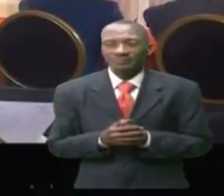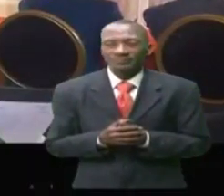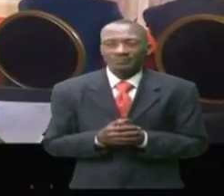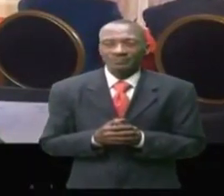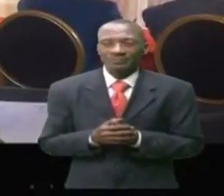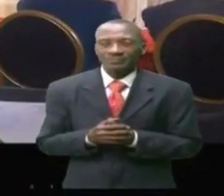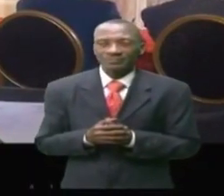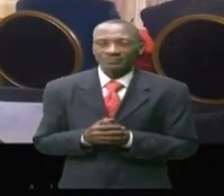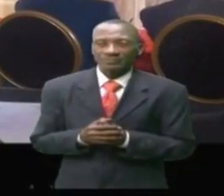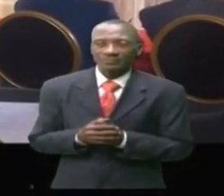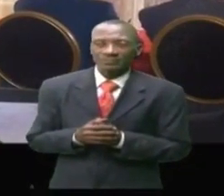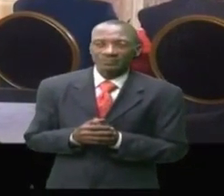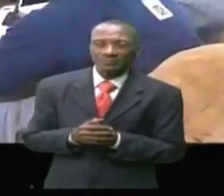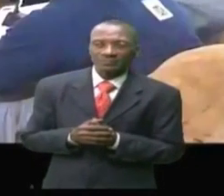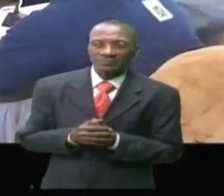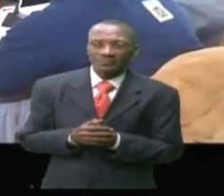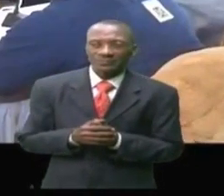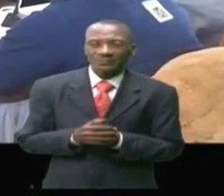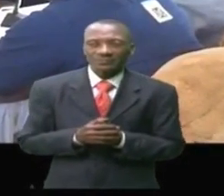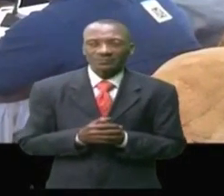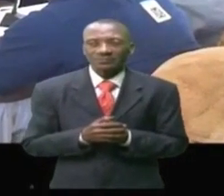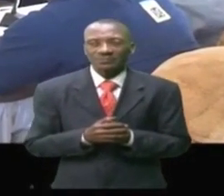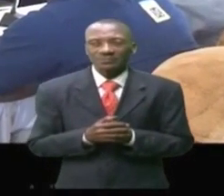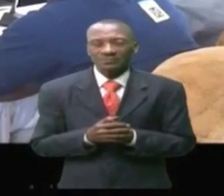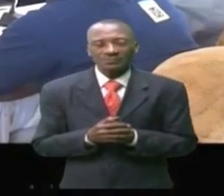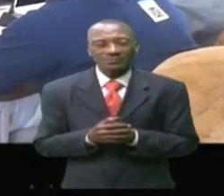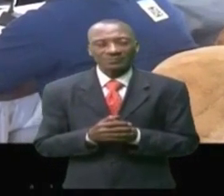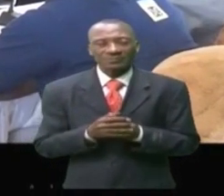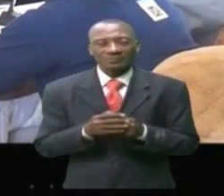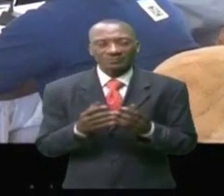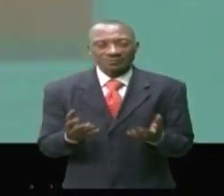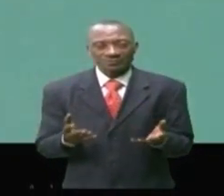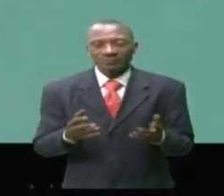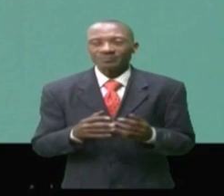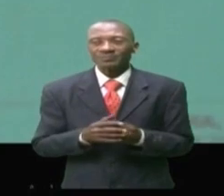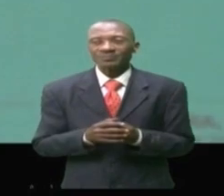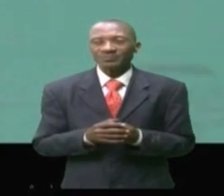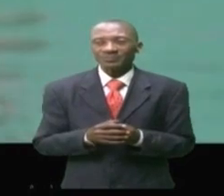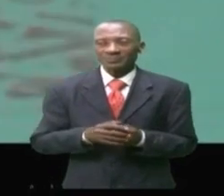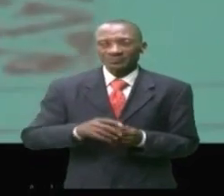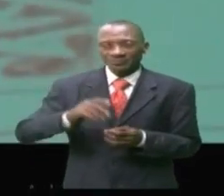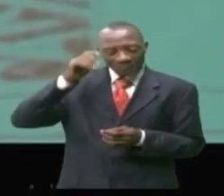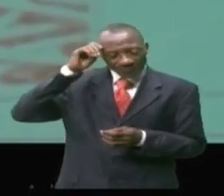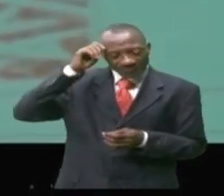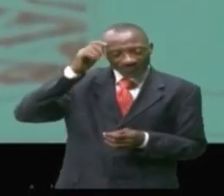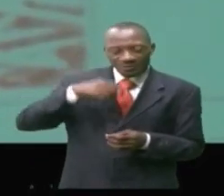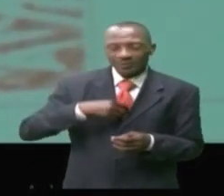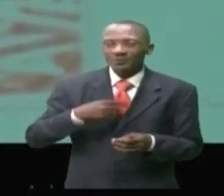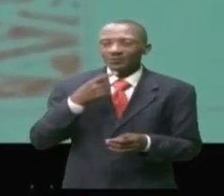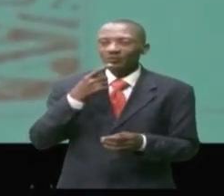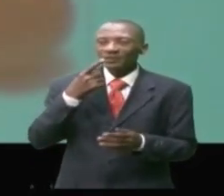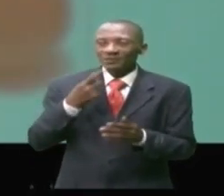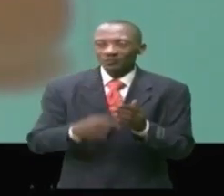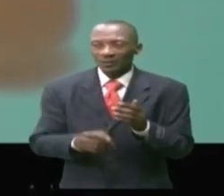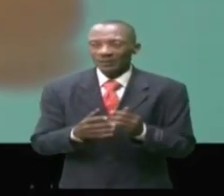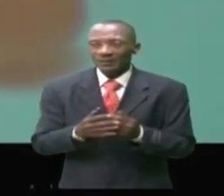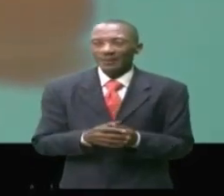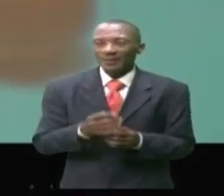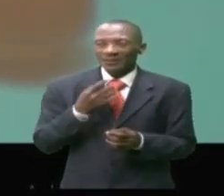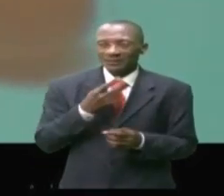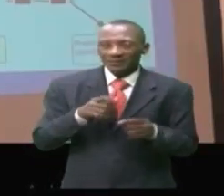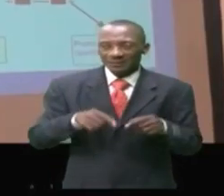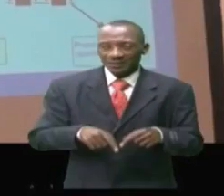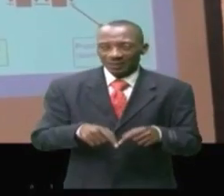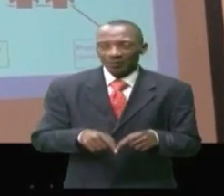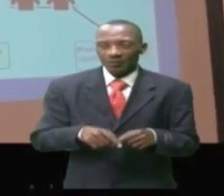Toujours les enfants des 10 à 17 ans meurent suite à la consommation du tabac, de la drogue, des stupéfiants ainsi que d'autres substances